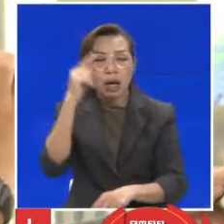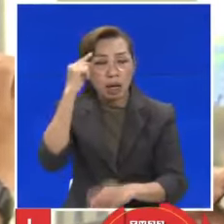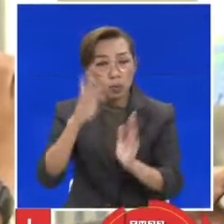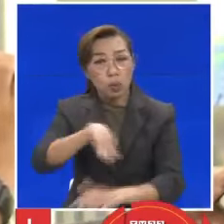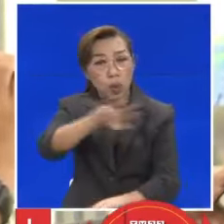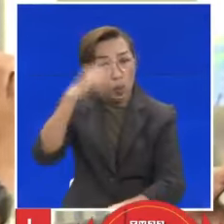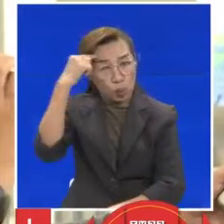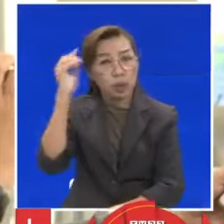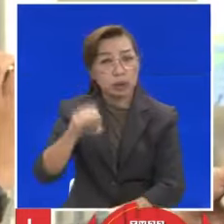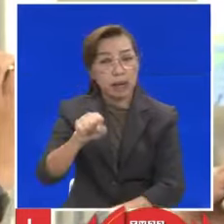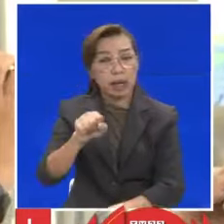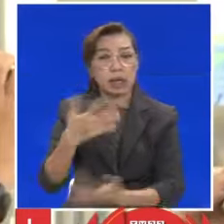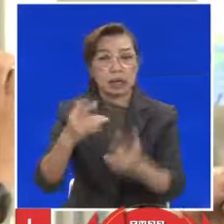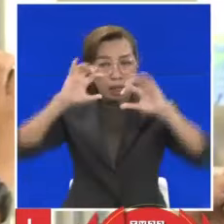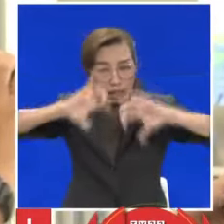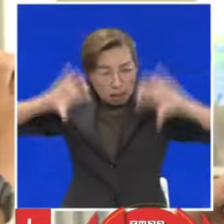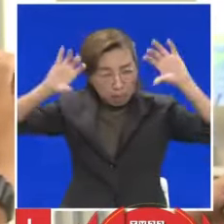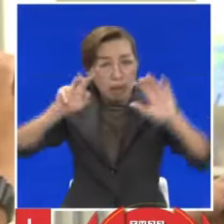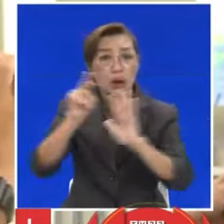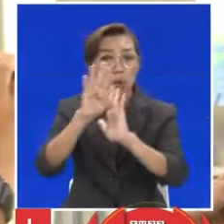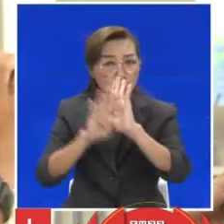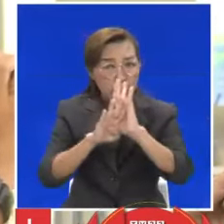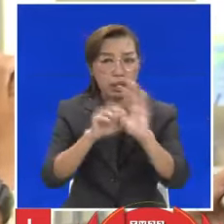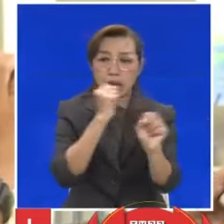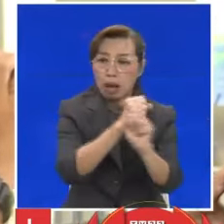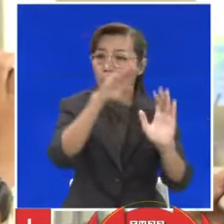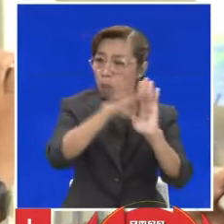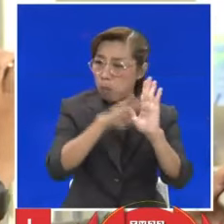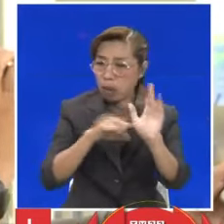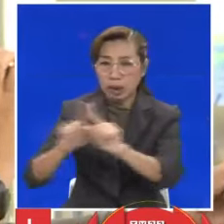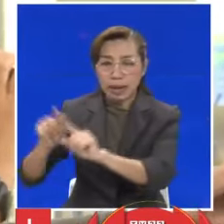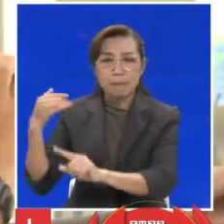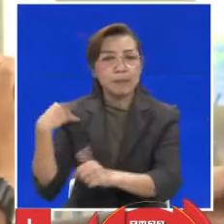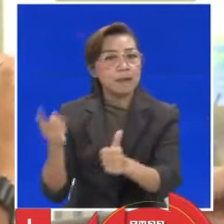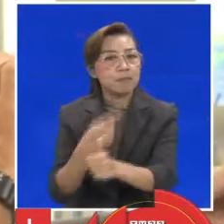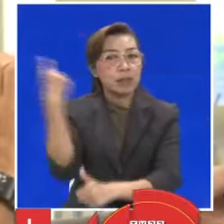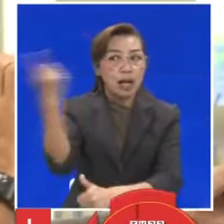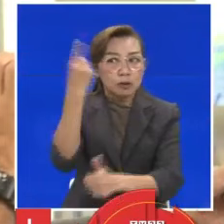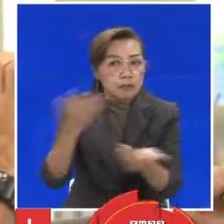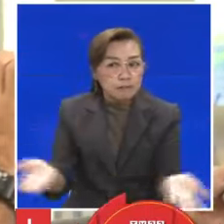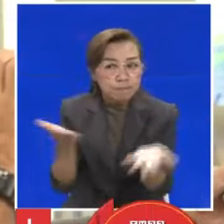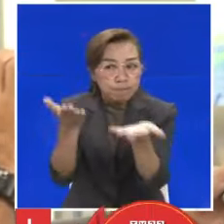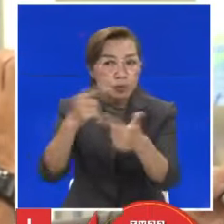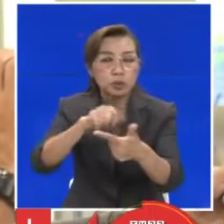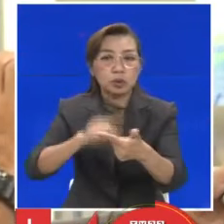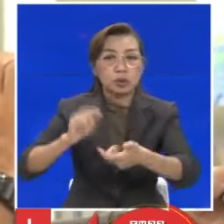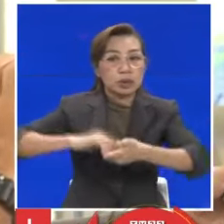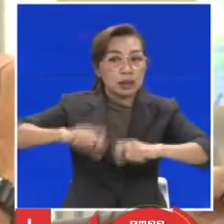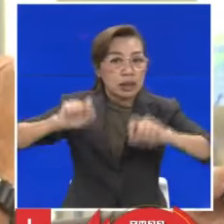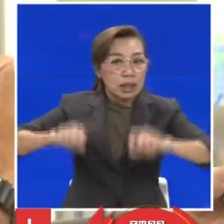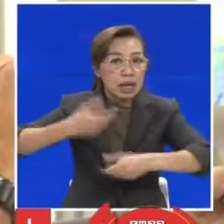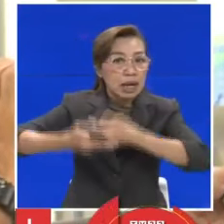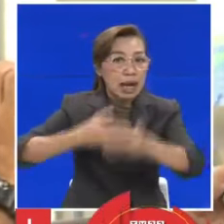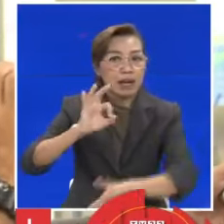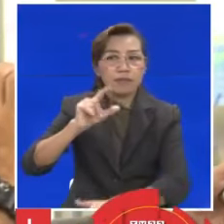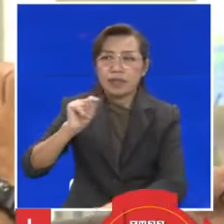ราบอยู่แล้วประจักษ์อยู่แล้วรัฐบาลเนี่ยมีนโยบายหลายอย่างไม่ว่าจะเป็นเรื่องของการกระตุ้นการท่องเที่ยวการเซ็นสัญญาเขตการค้าเสรี